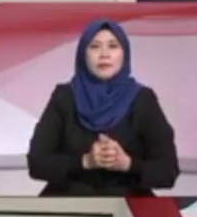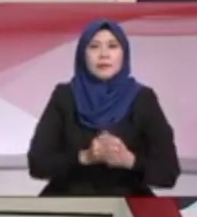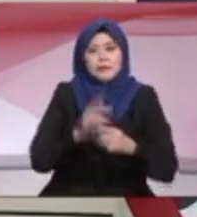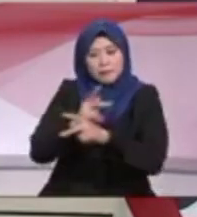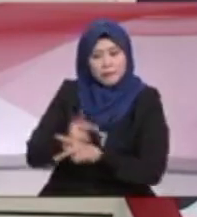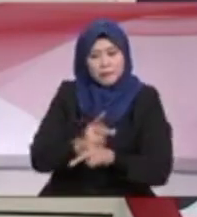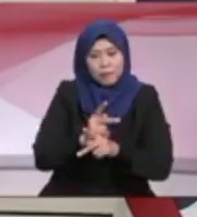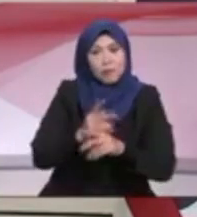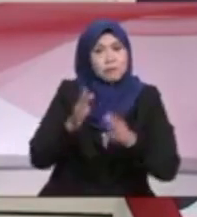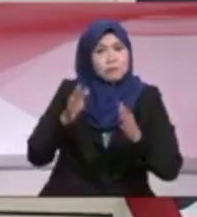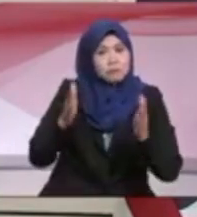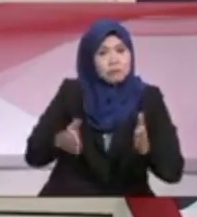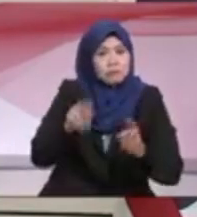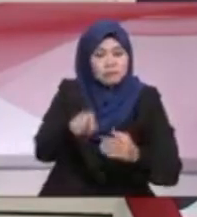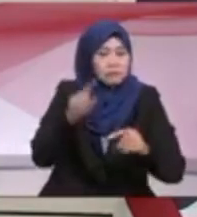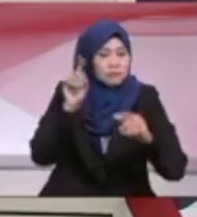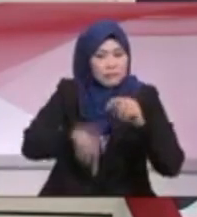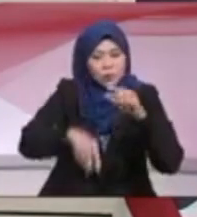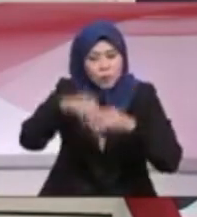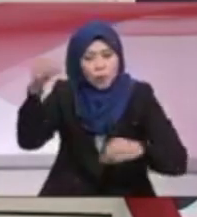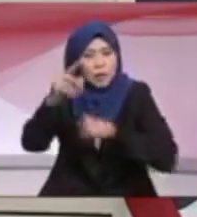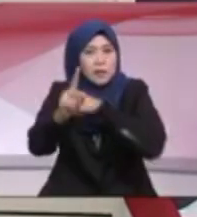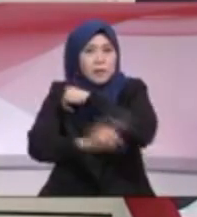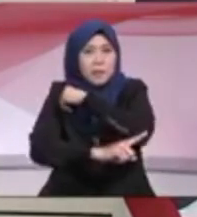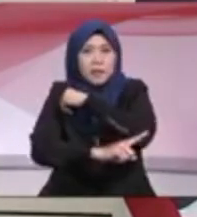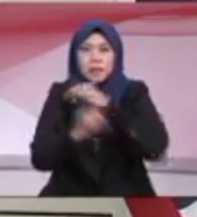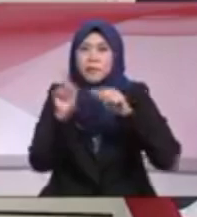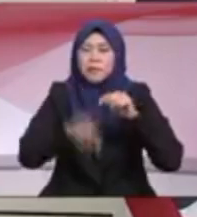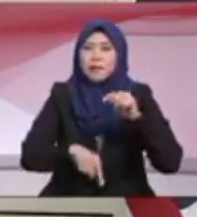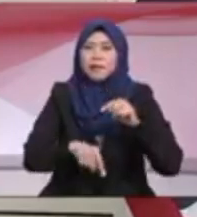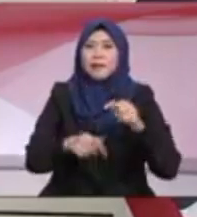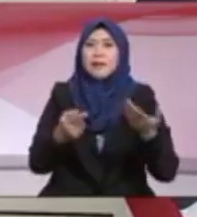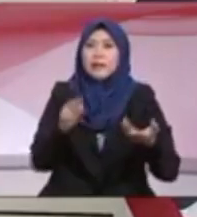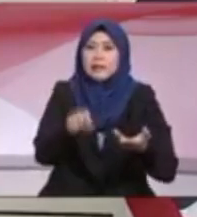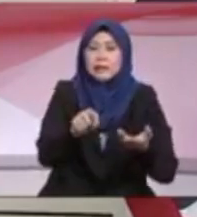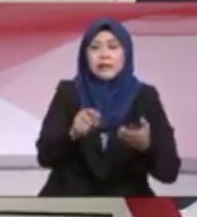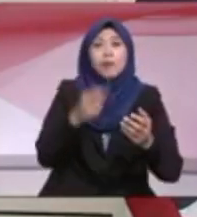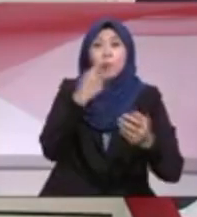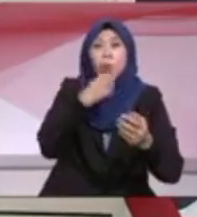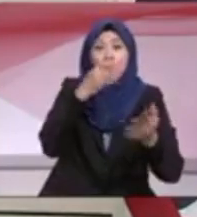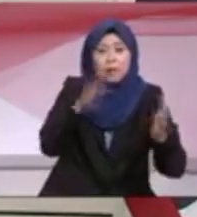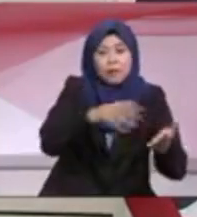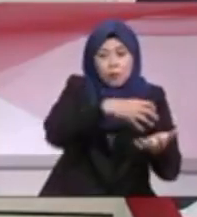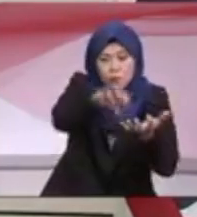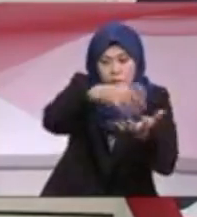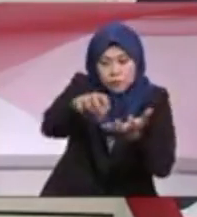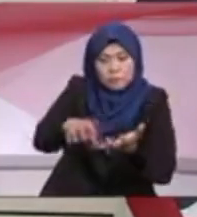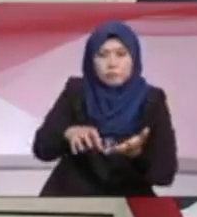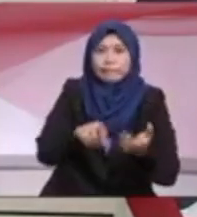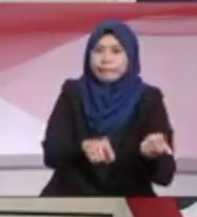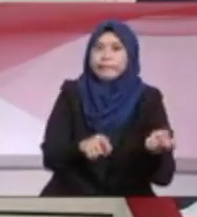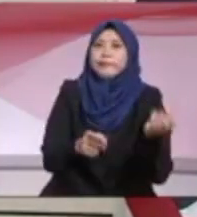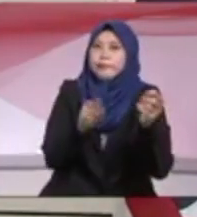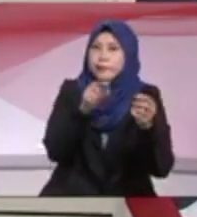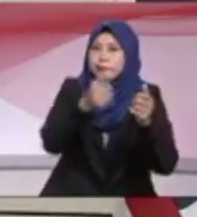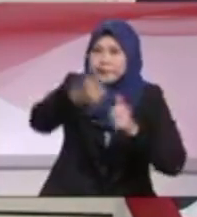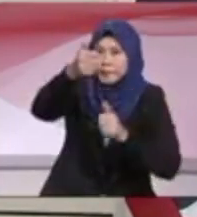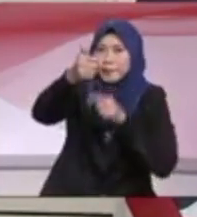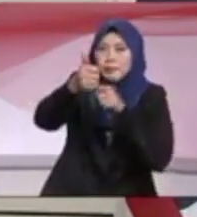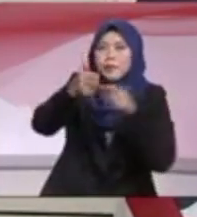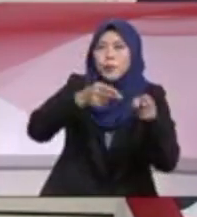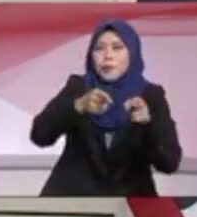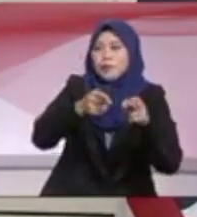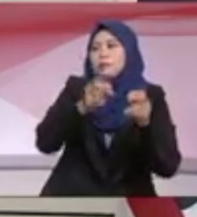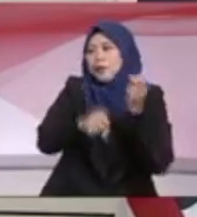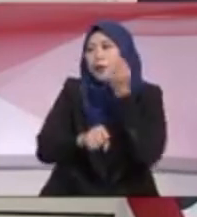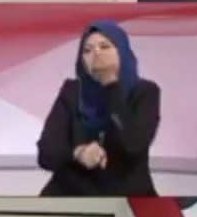mempunyai kuasa untuk mengeluarkan compound. Kerana berlaku vandalism, mereka merapu kepada polis yang boleh menangkap sesiapa saja dari